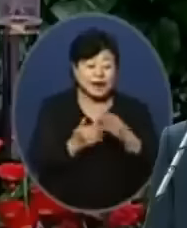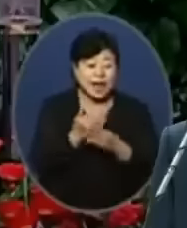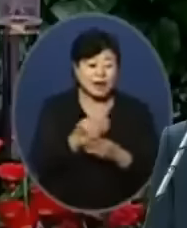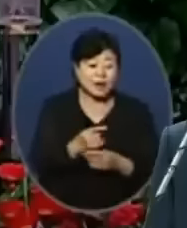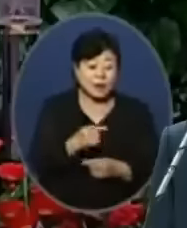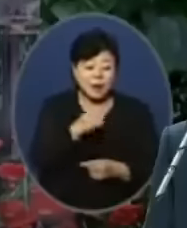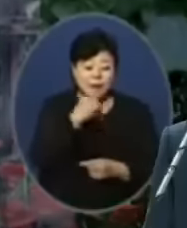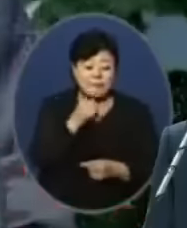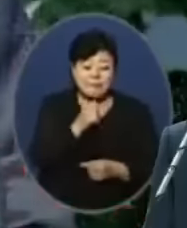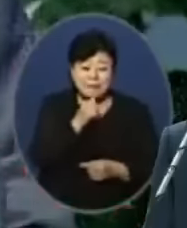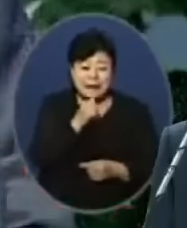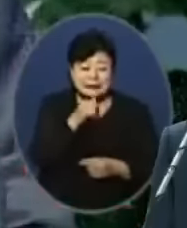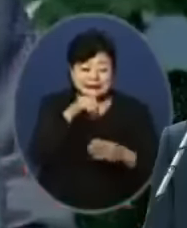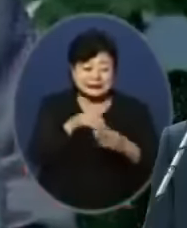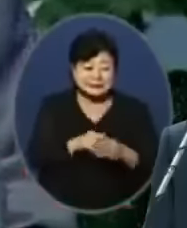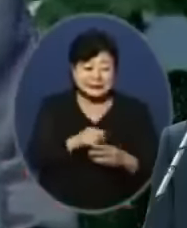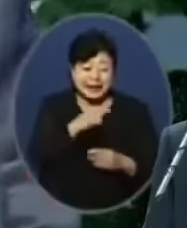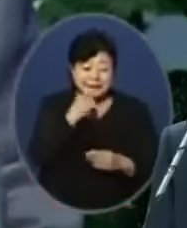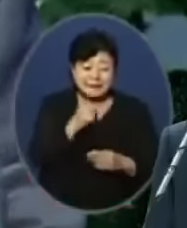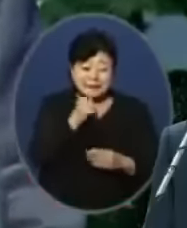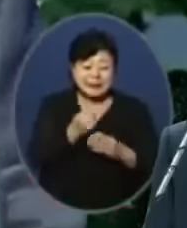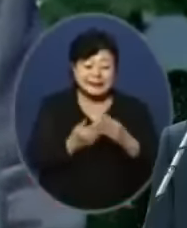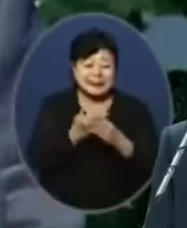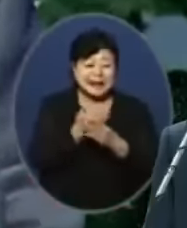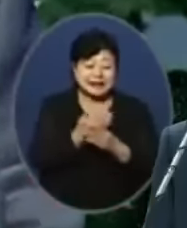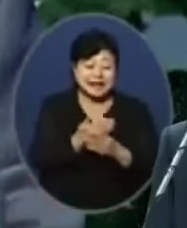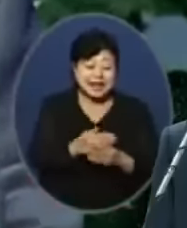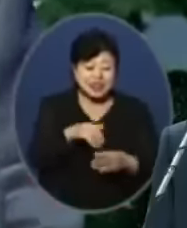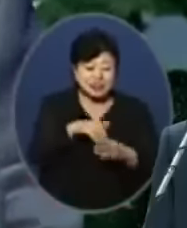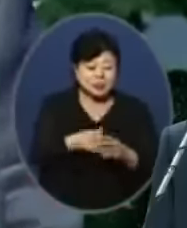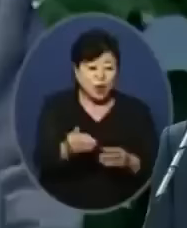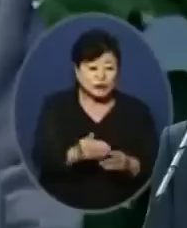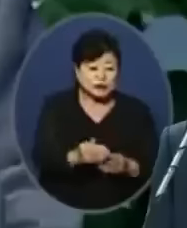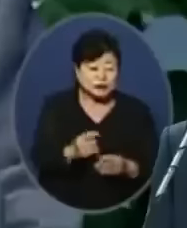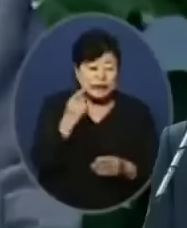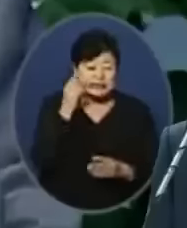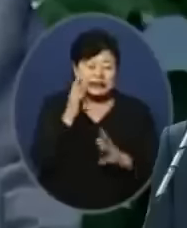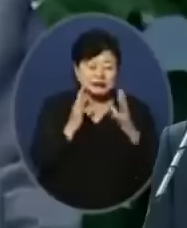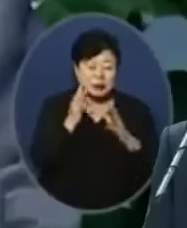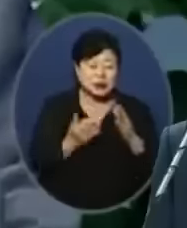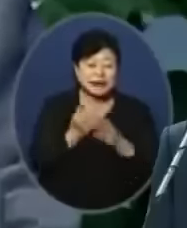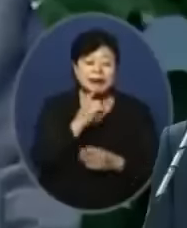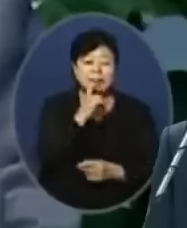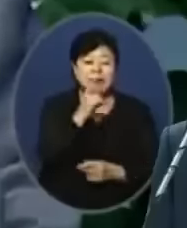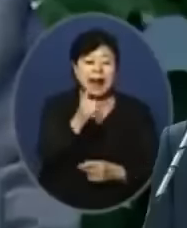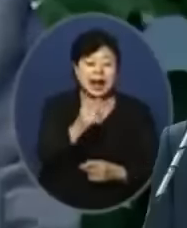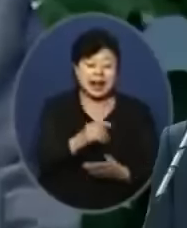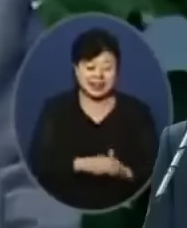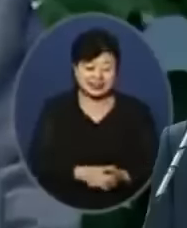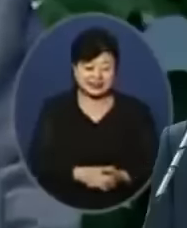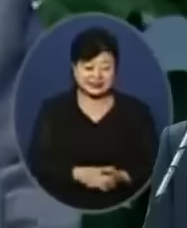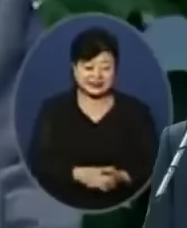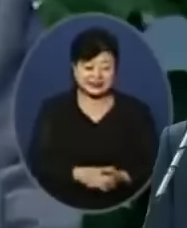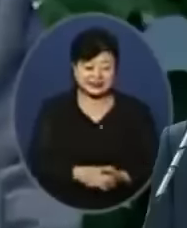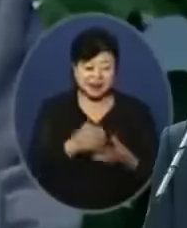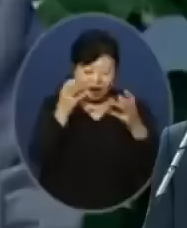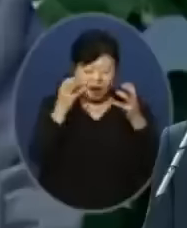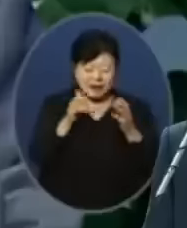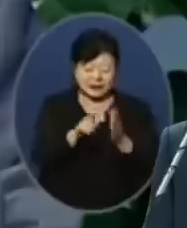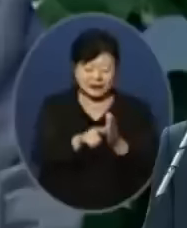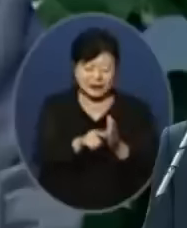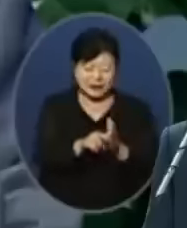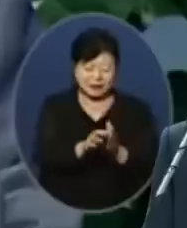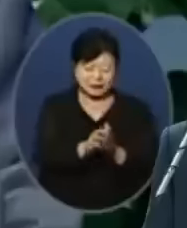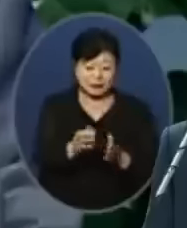팥 심은 데 팥 나고 아무것도 안 심은 데는 잡초가 난다는 속담을 어릴 때부터